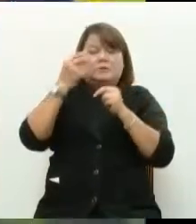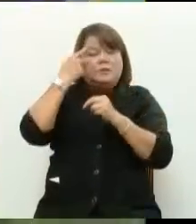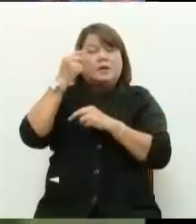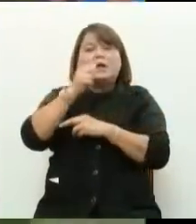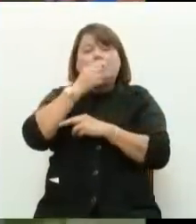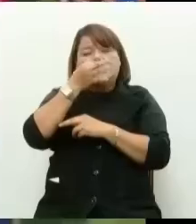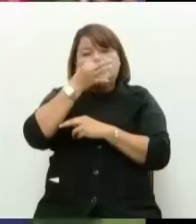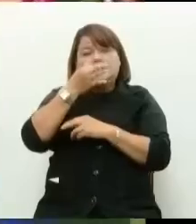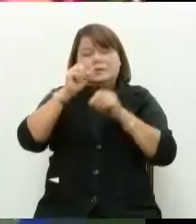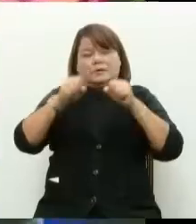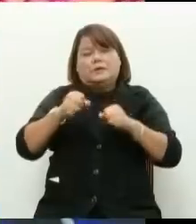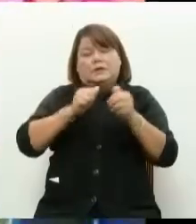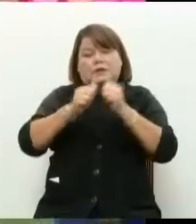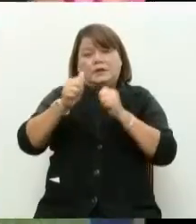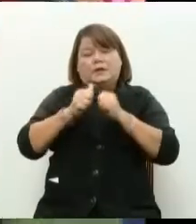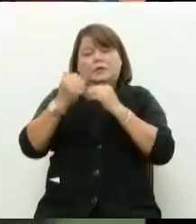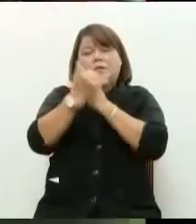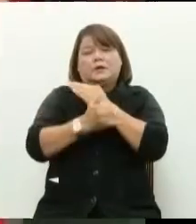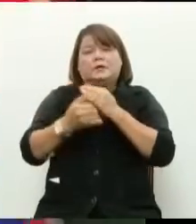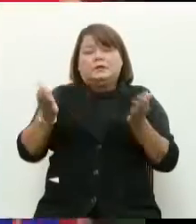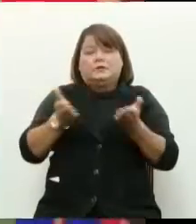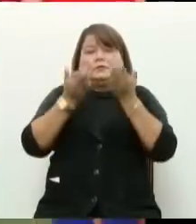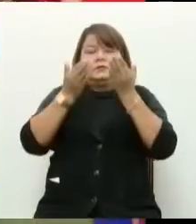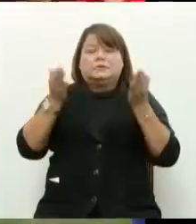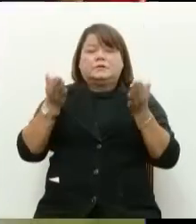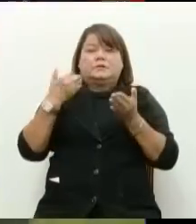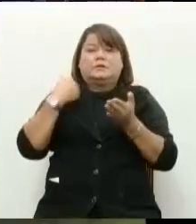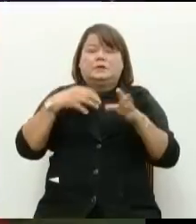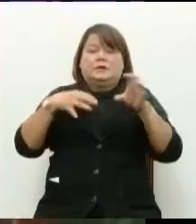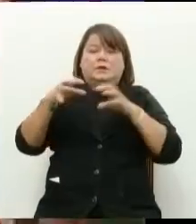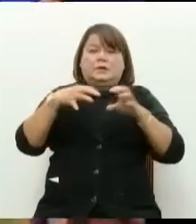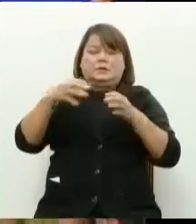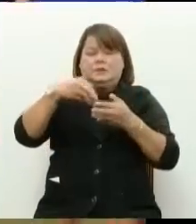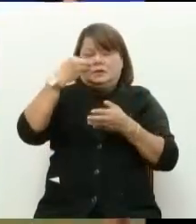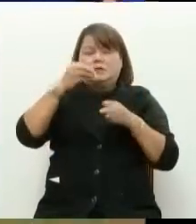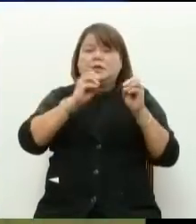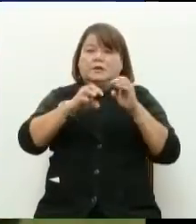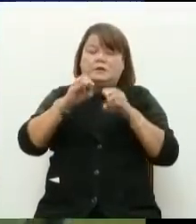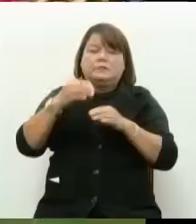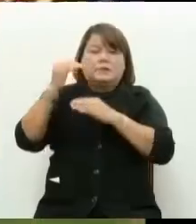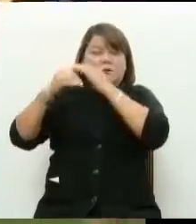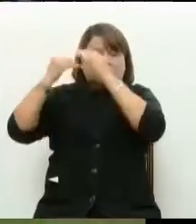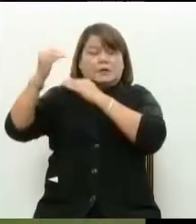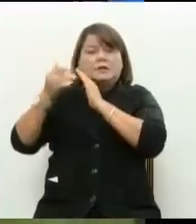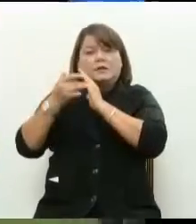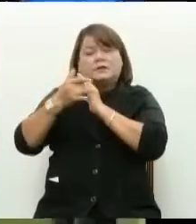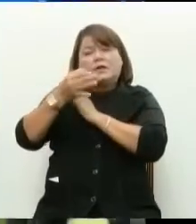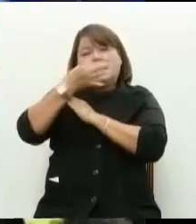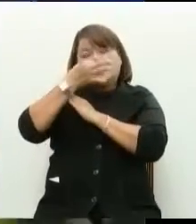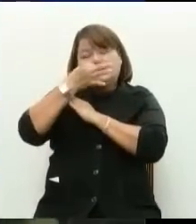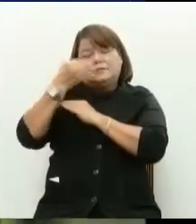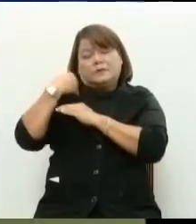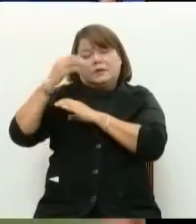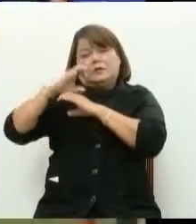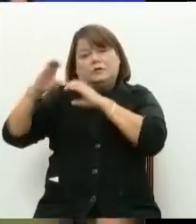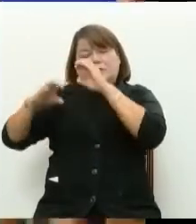ความสามารถในการแข่งขันของประเทศส่งเสริมสนับสนุนการจัดการเรียนการสอนเพื่อพัฒนาทักษะอาชีพผ่านโครง